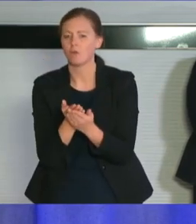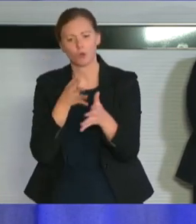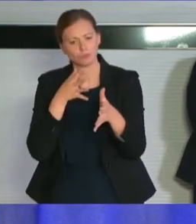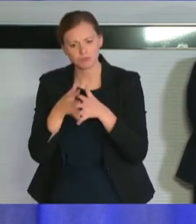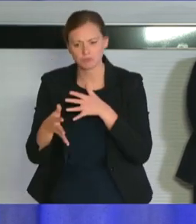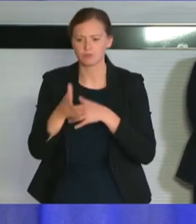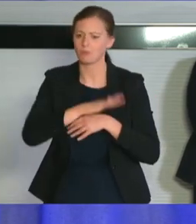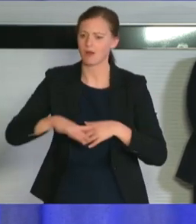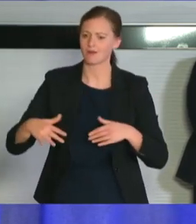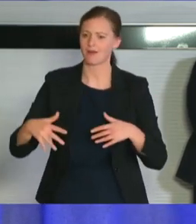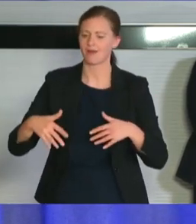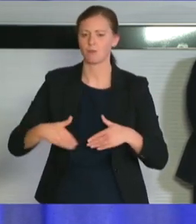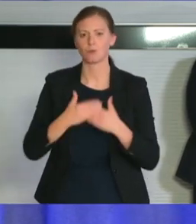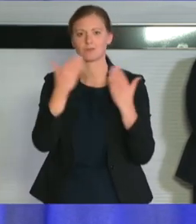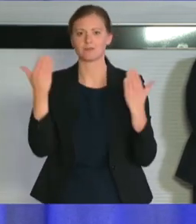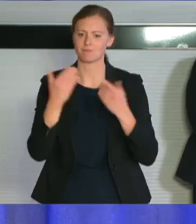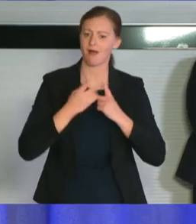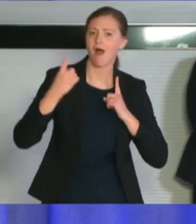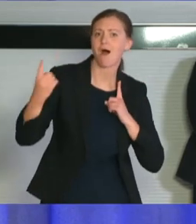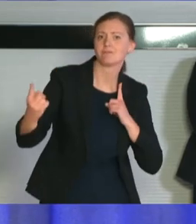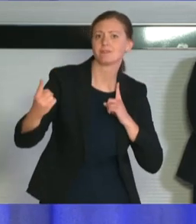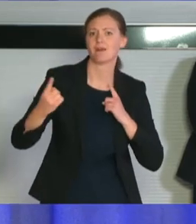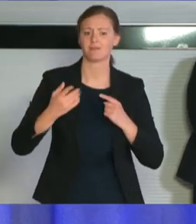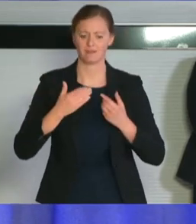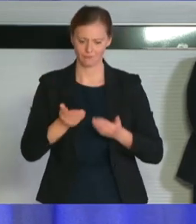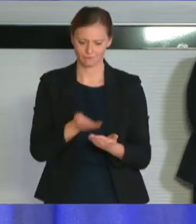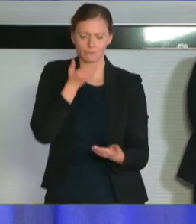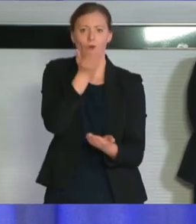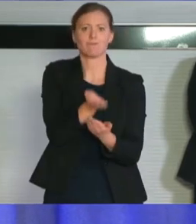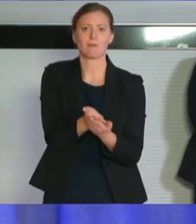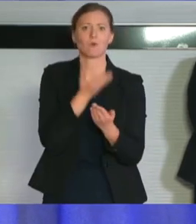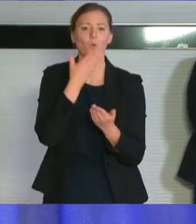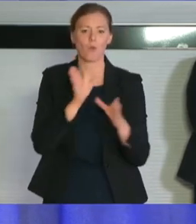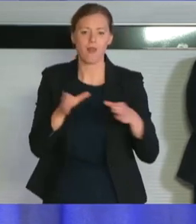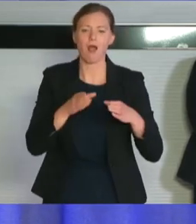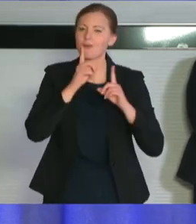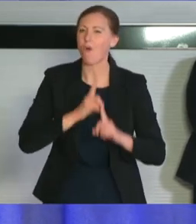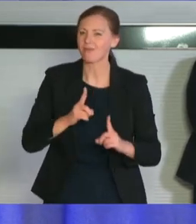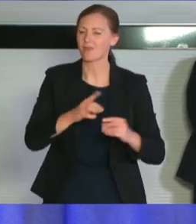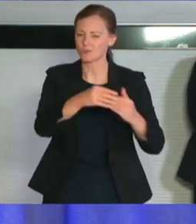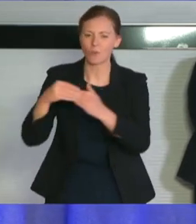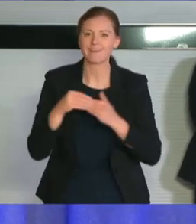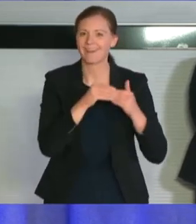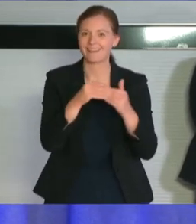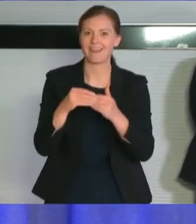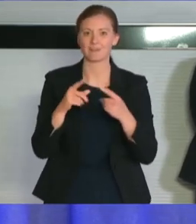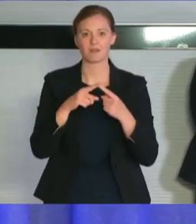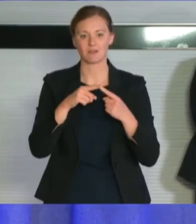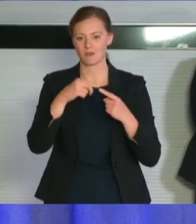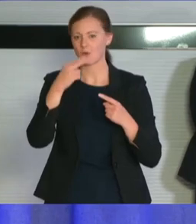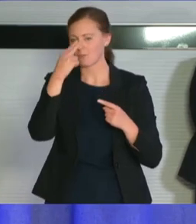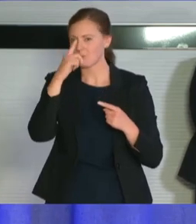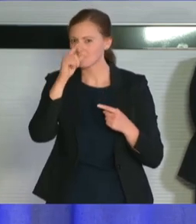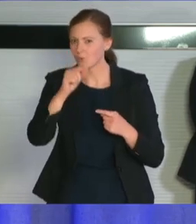med avstand eller annet. Altså det viser den gode lagånden og solidariteten folk har seg imellom. Og så må vi passe på at vi ikke blir for mye tante